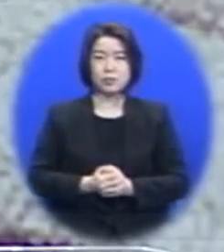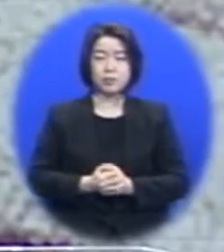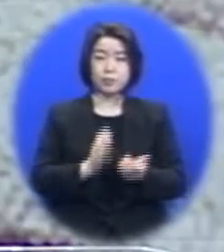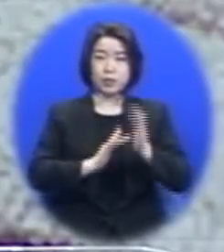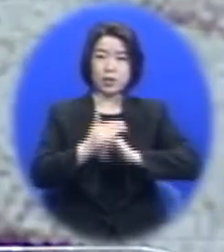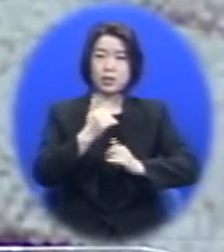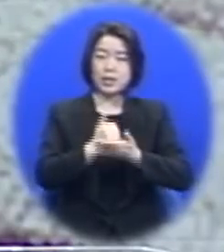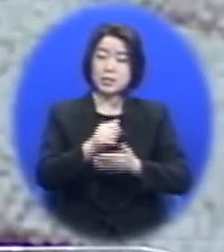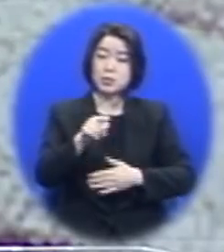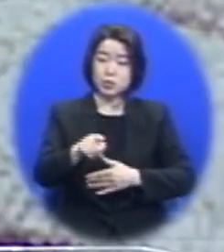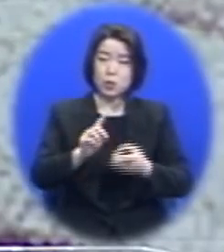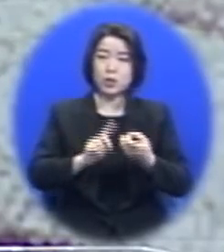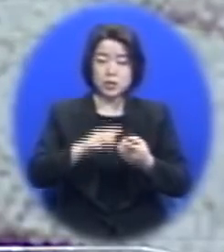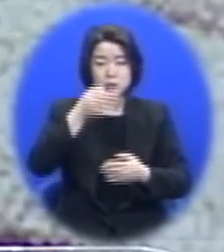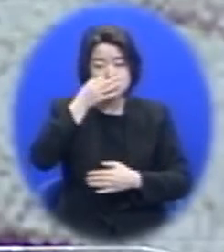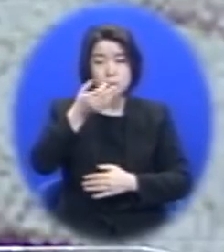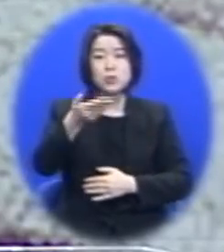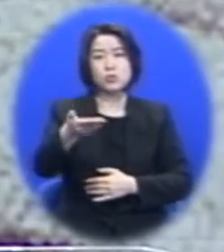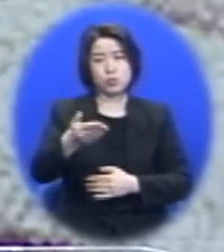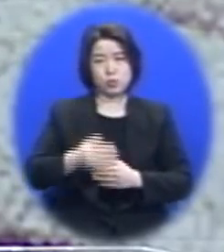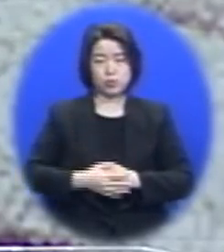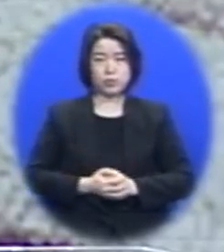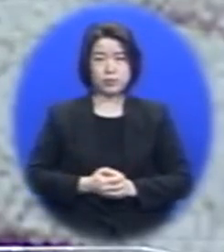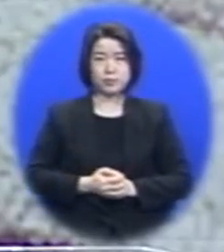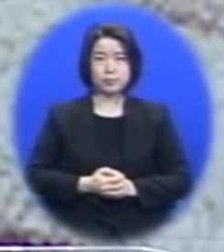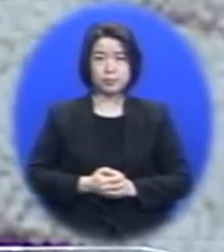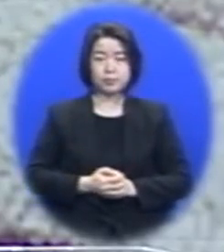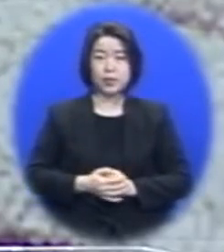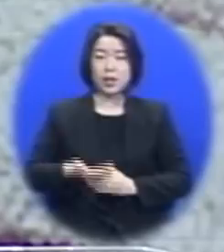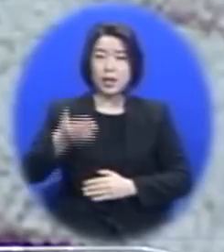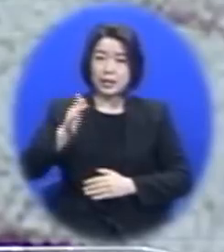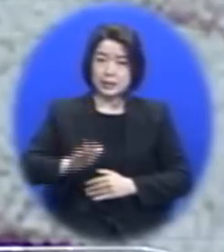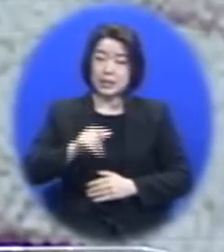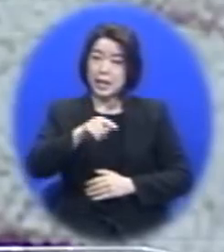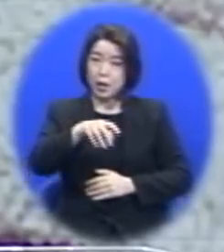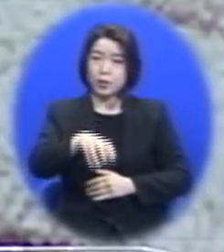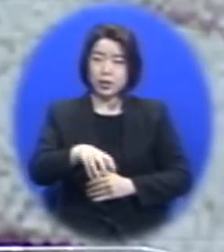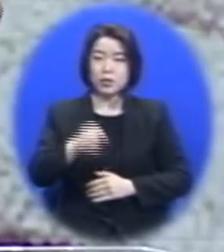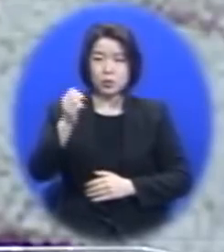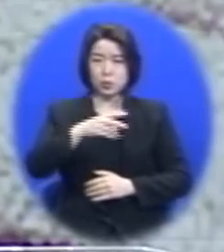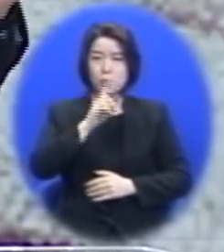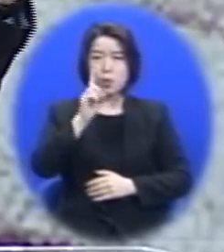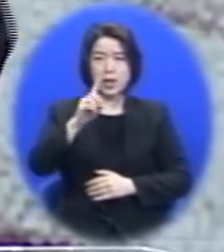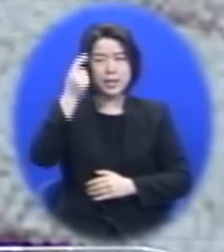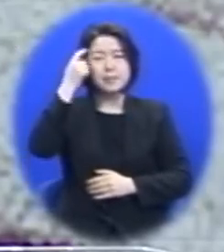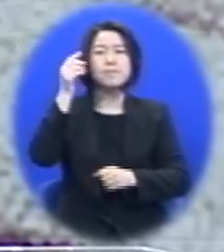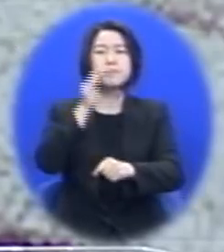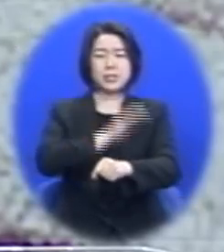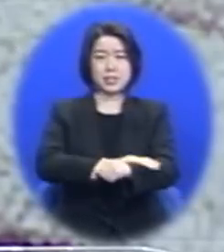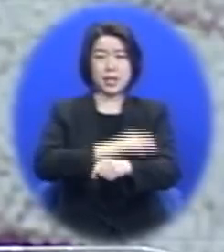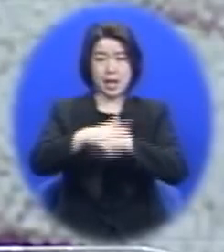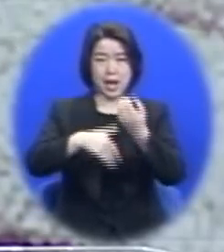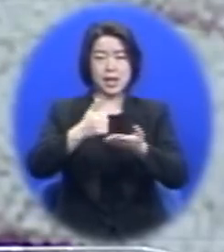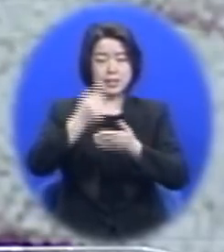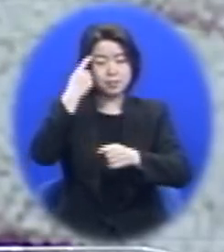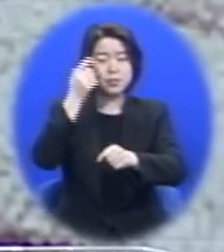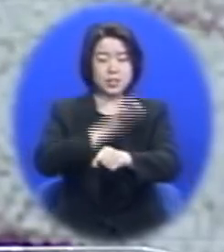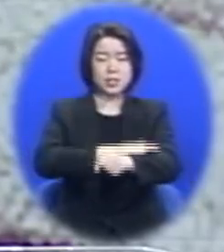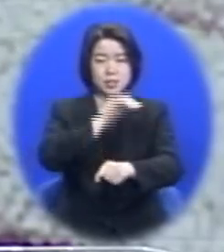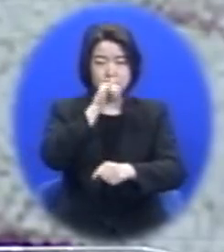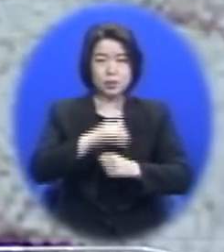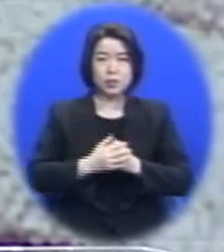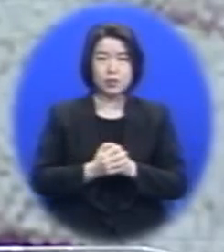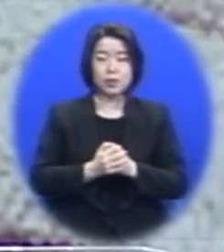예수님이 그걸 보여 주시려고 하신 거죠 그러나 여기에는 또 하나의 지혜가 하나님의 지혜가 있습니다